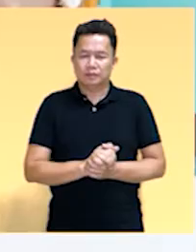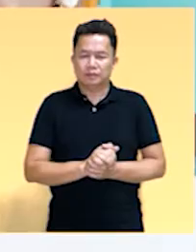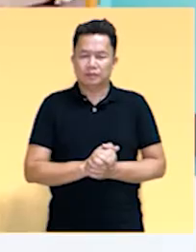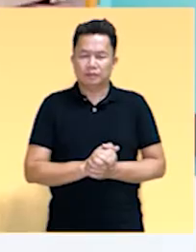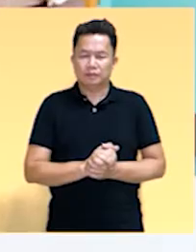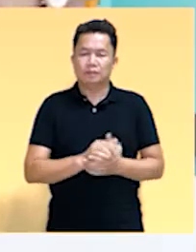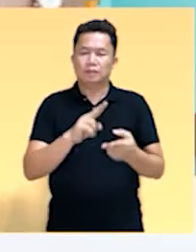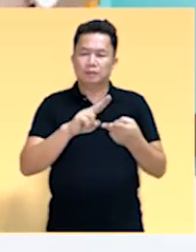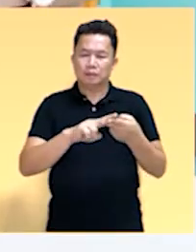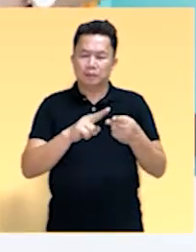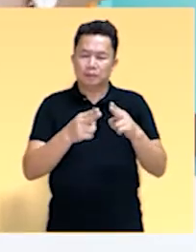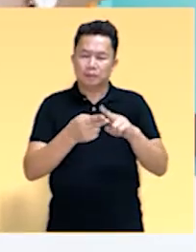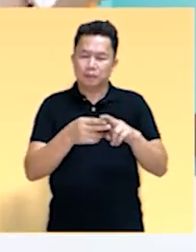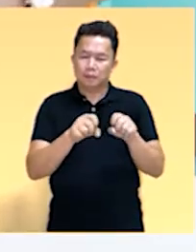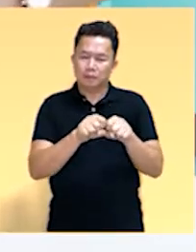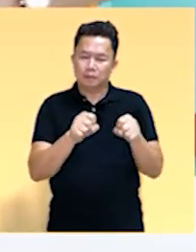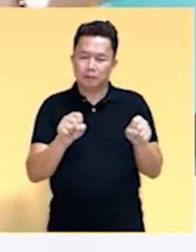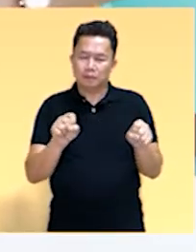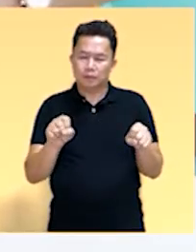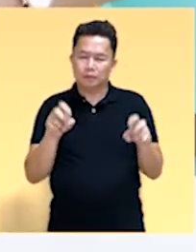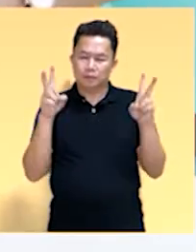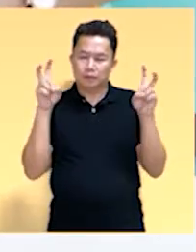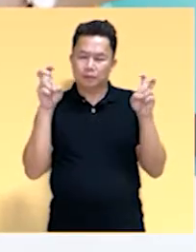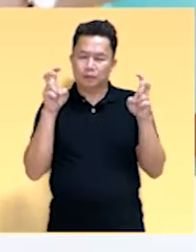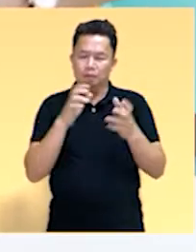Number sentence ang tawag dito.